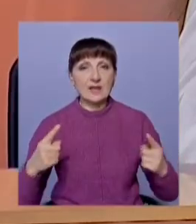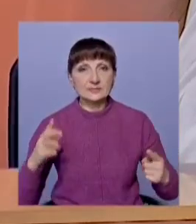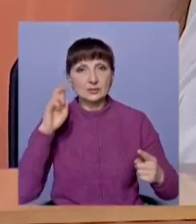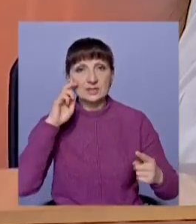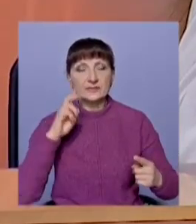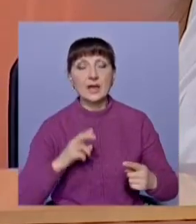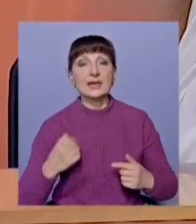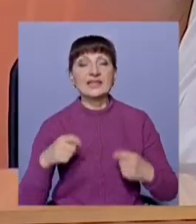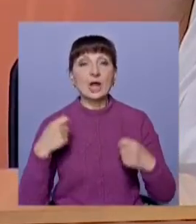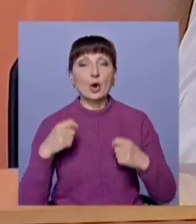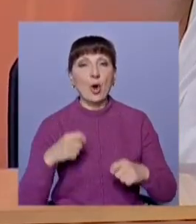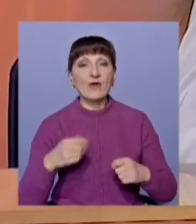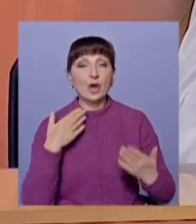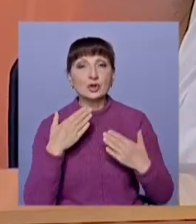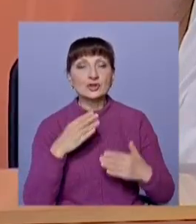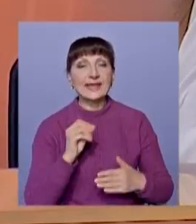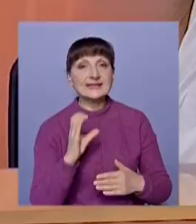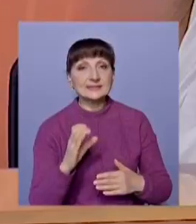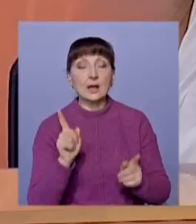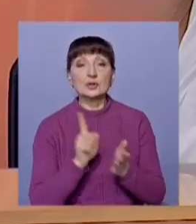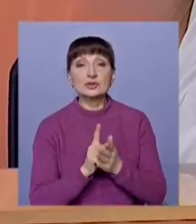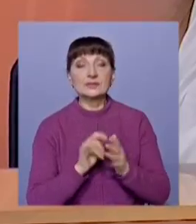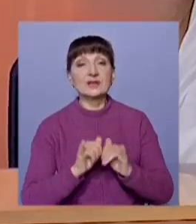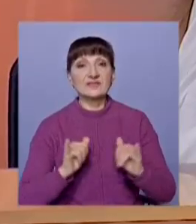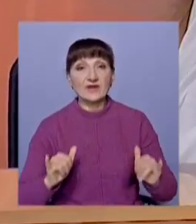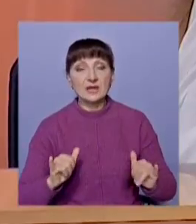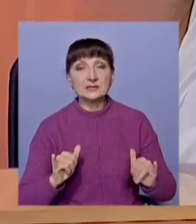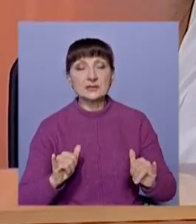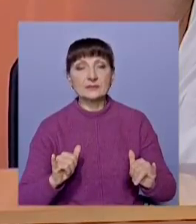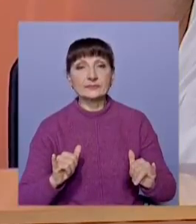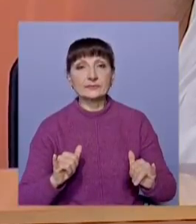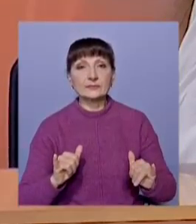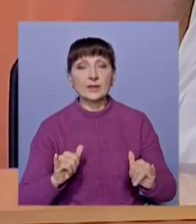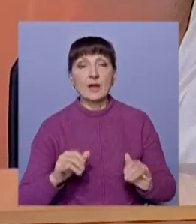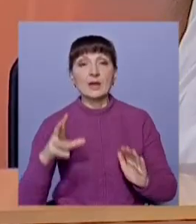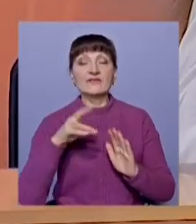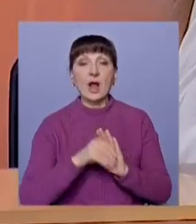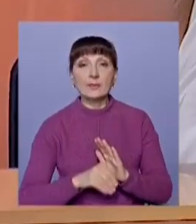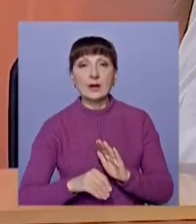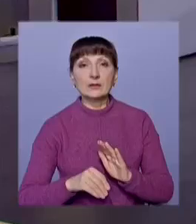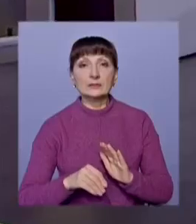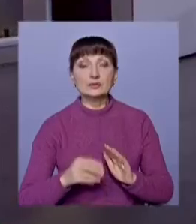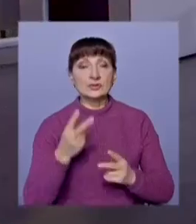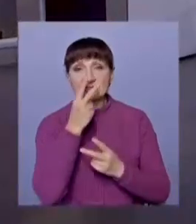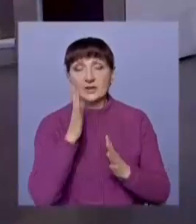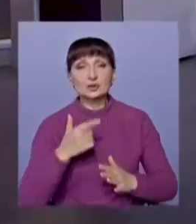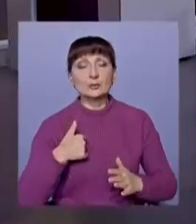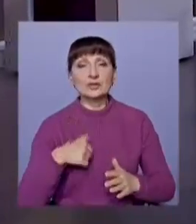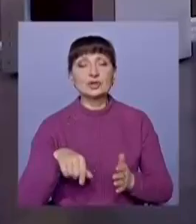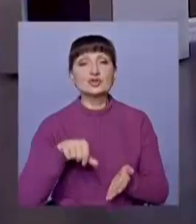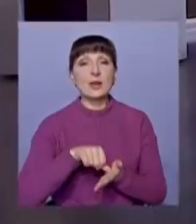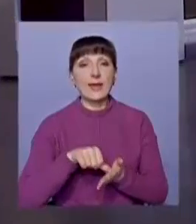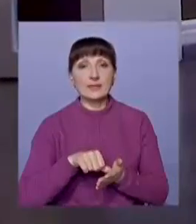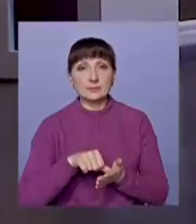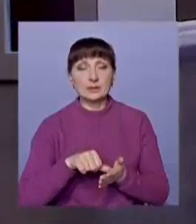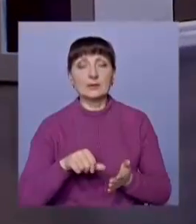отношения с ЕС должны развиваться и углубляться и как в рамках несмотря на то, что мы являемся, да, членом Евразийско-экономического